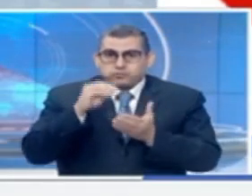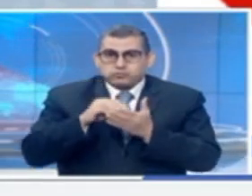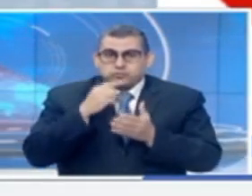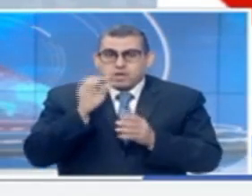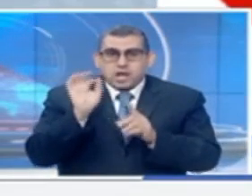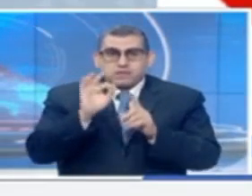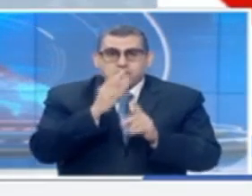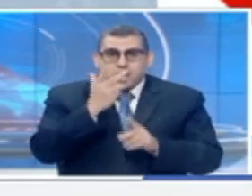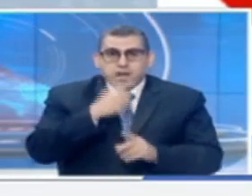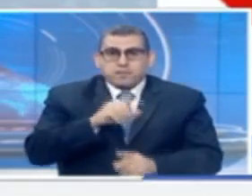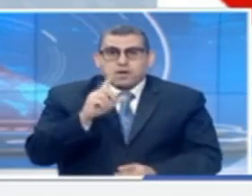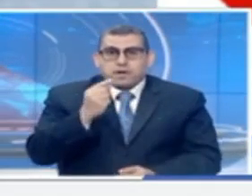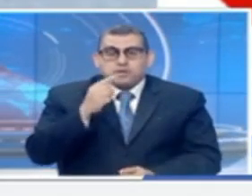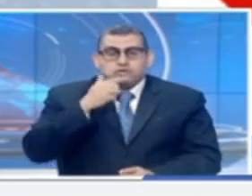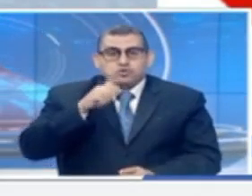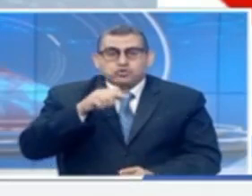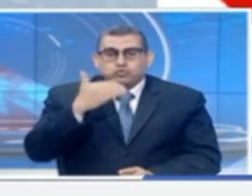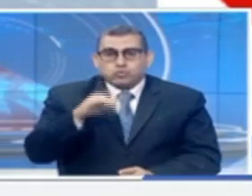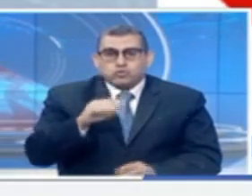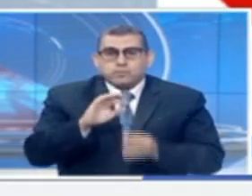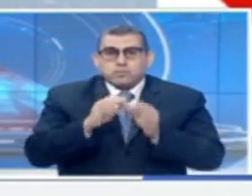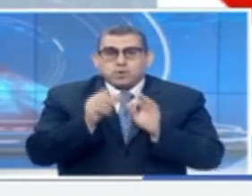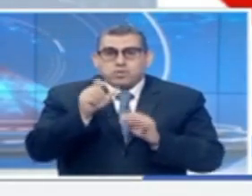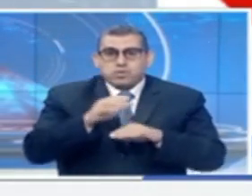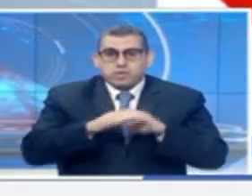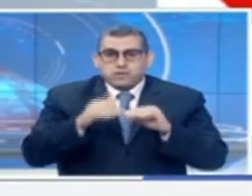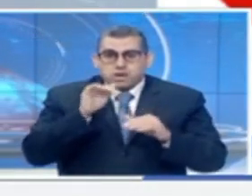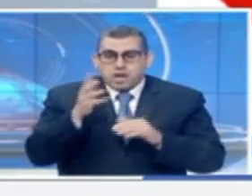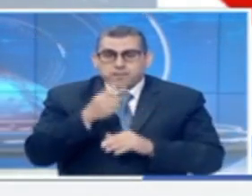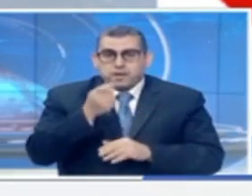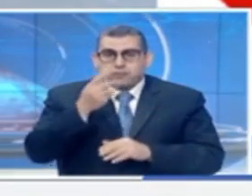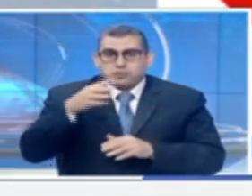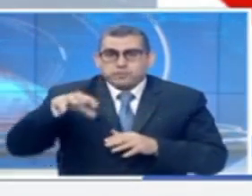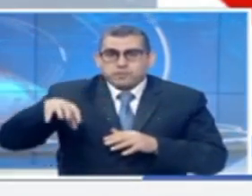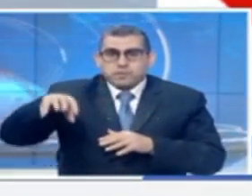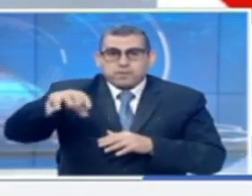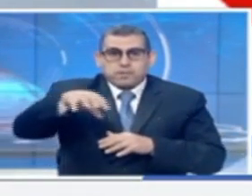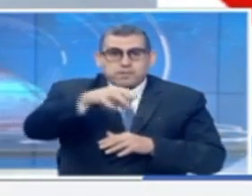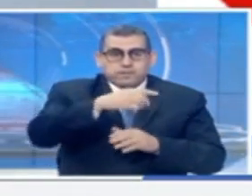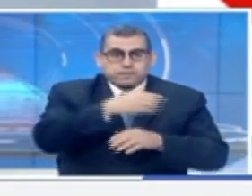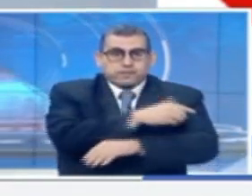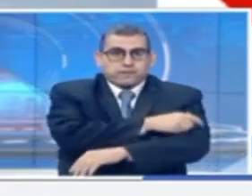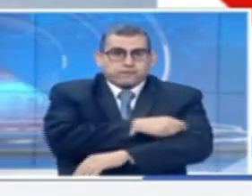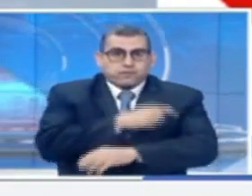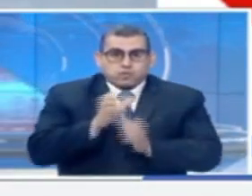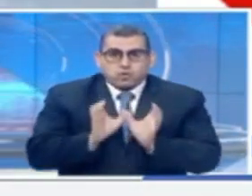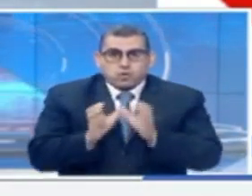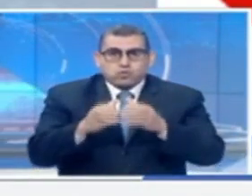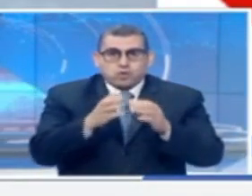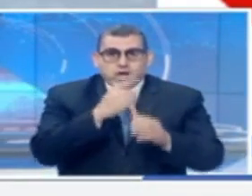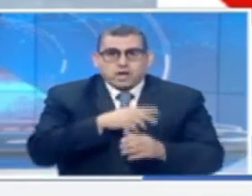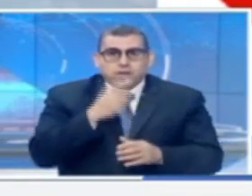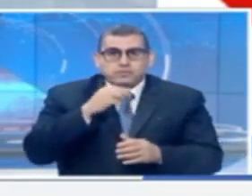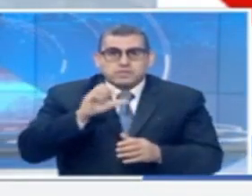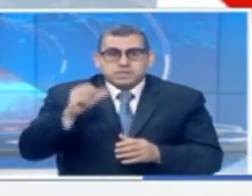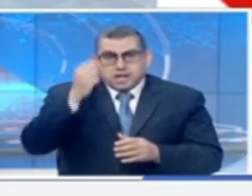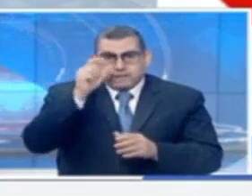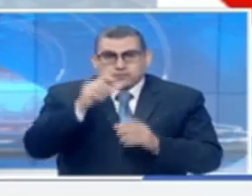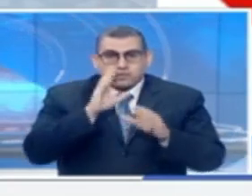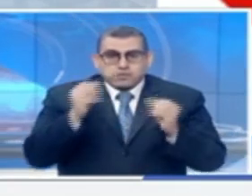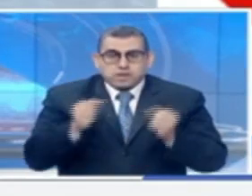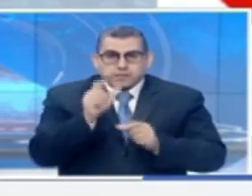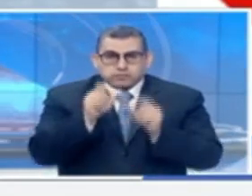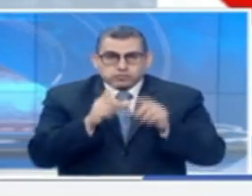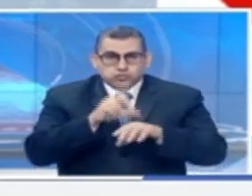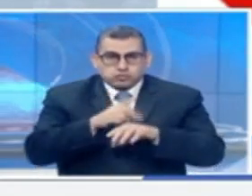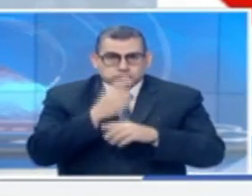وتهدف لتطعيم 16.5 مليون طفل من خلال 45,000 فريق يضم 90,000 عضو خضعوا لدورات تدريبية